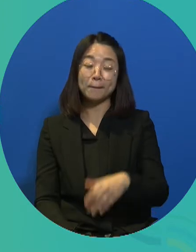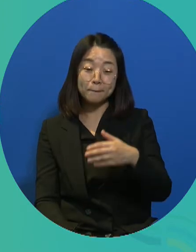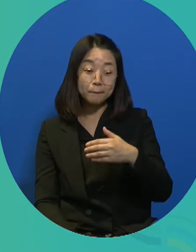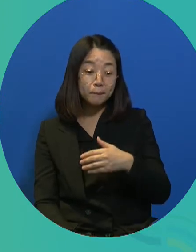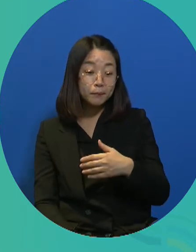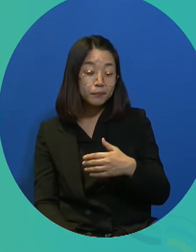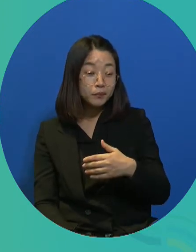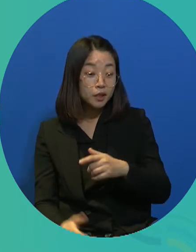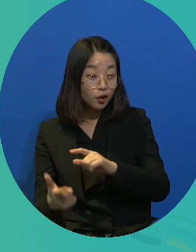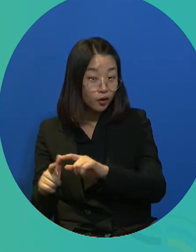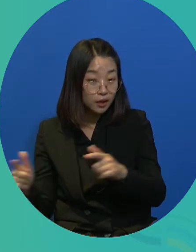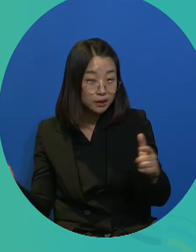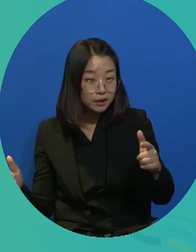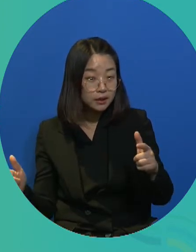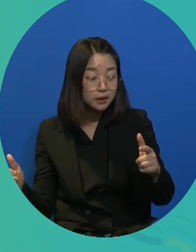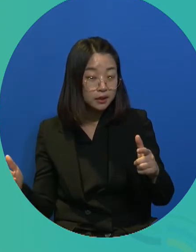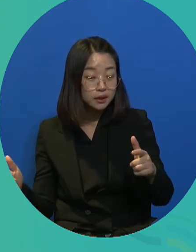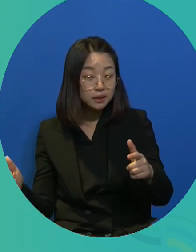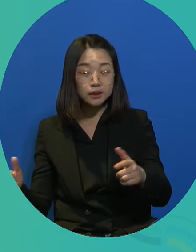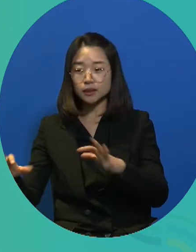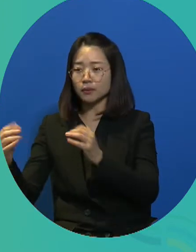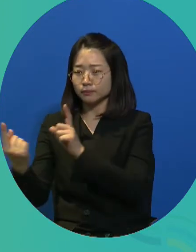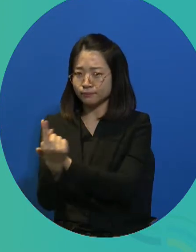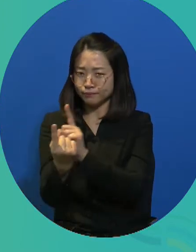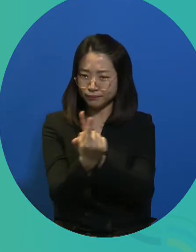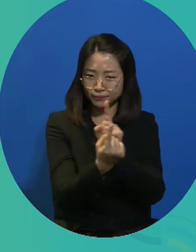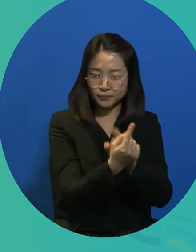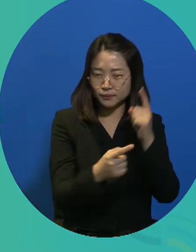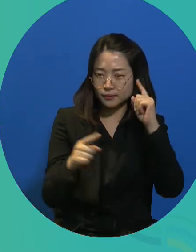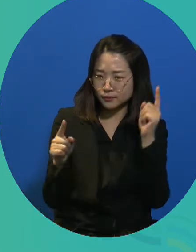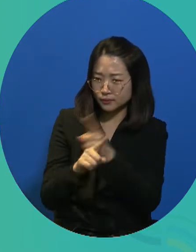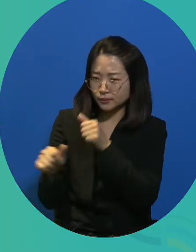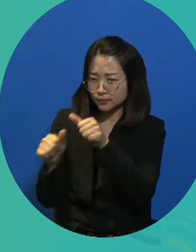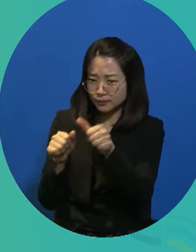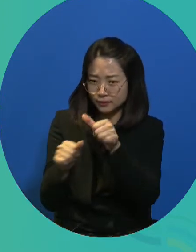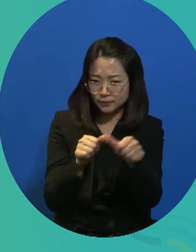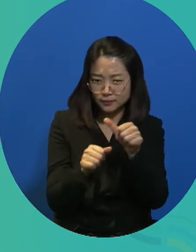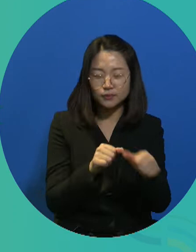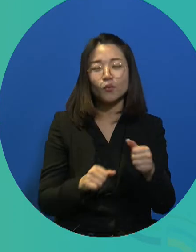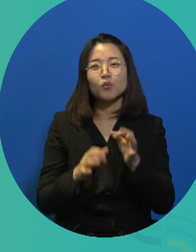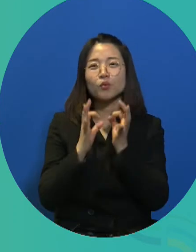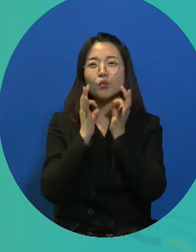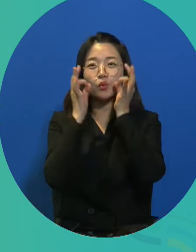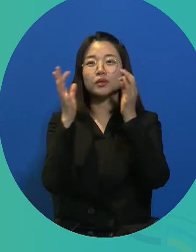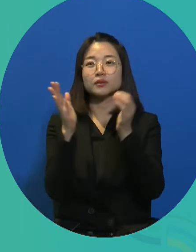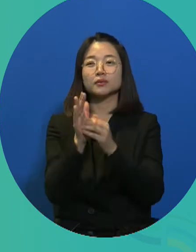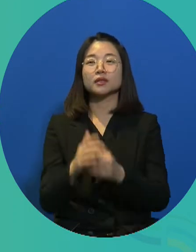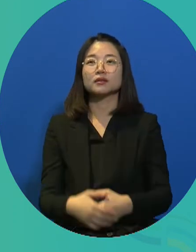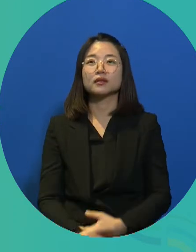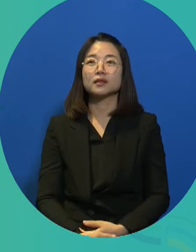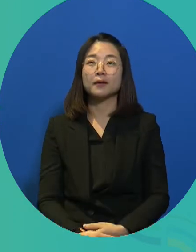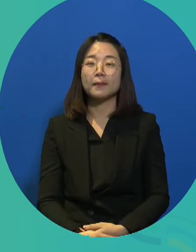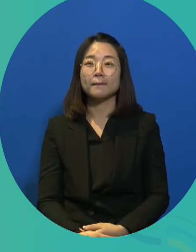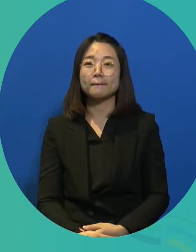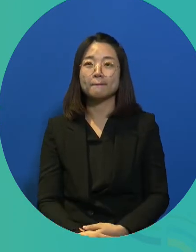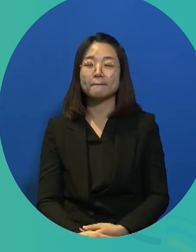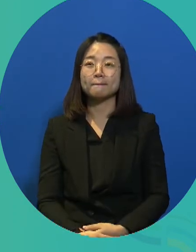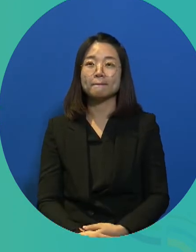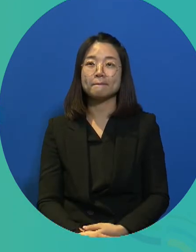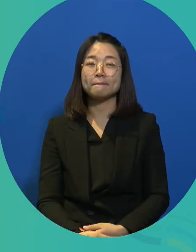대응도 하고 다양한 이해 당사자들을 통해서 캠페인을 벌이려고 노력을 했습니다. 다양한 활동을